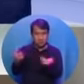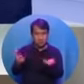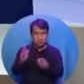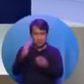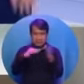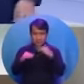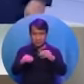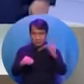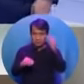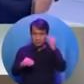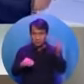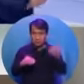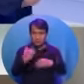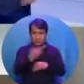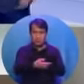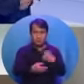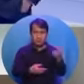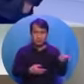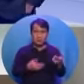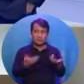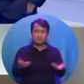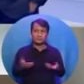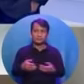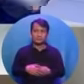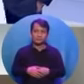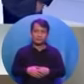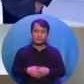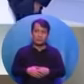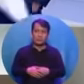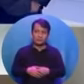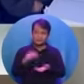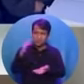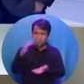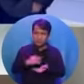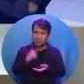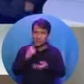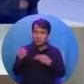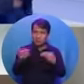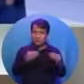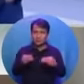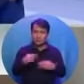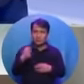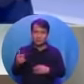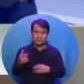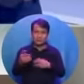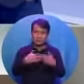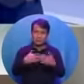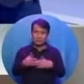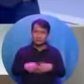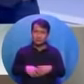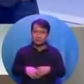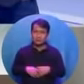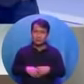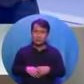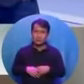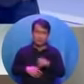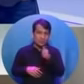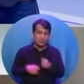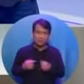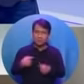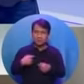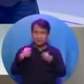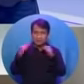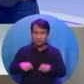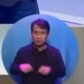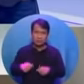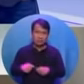sa'yo at pwede kang mabigyan ng gamot, resetahan, para mabawasan yung pagiging warfreak nyo. or etc. Ay, wag na lang po, sir. Ay, medyo kaya ko pa